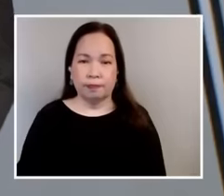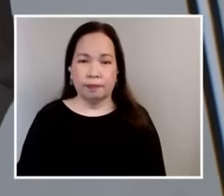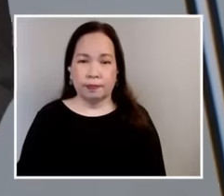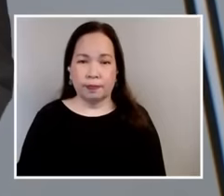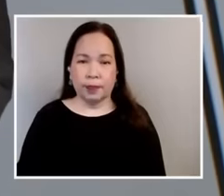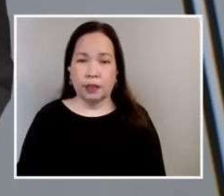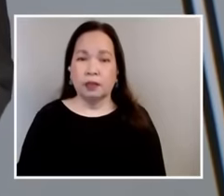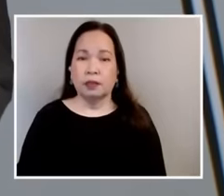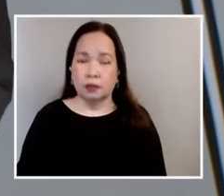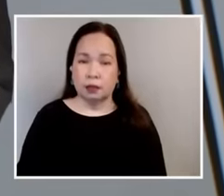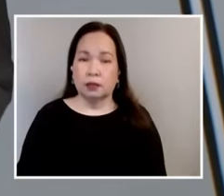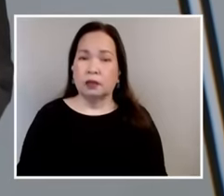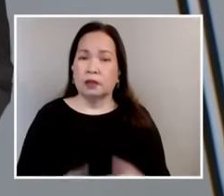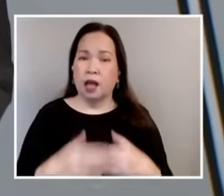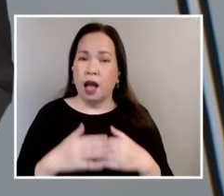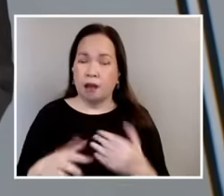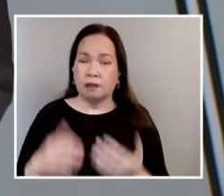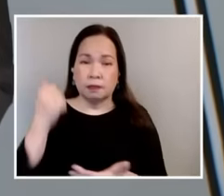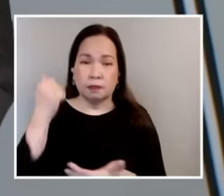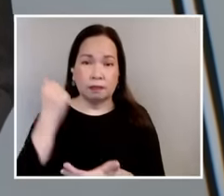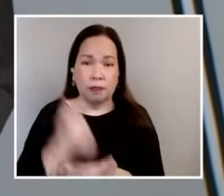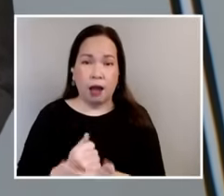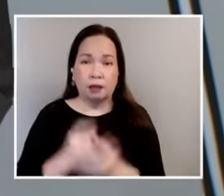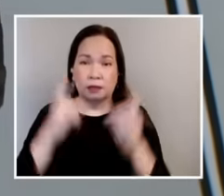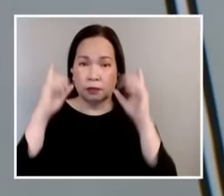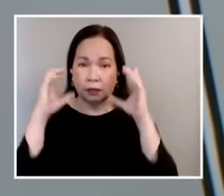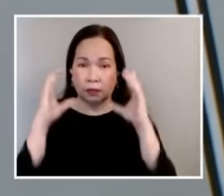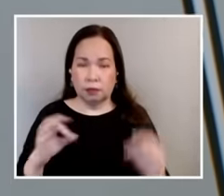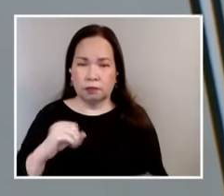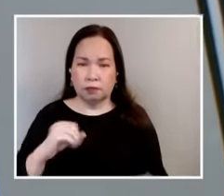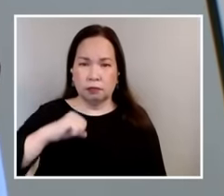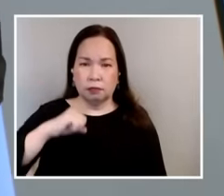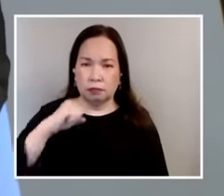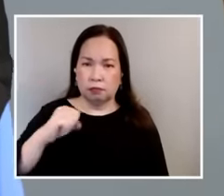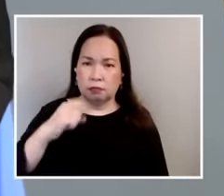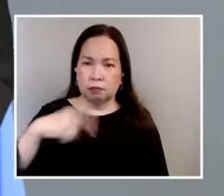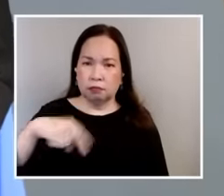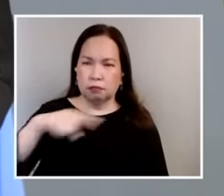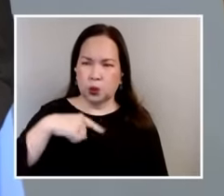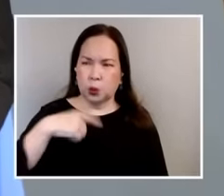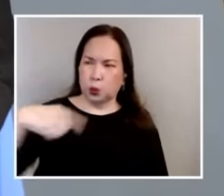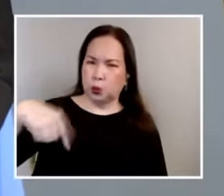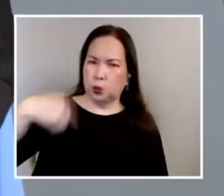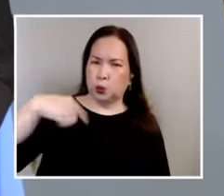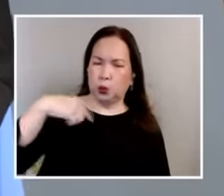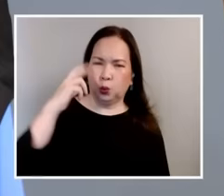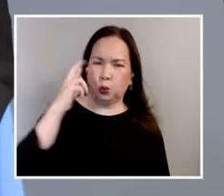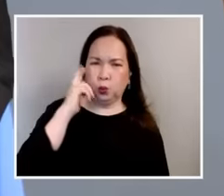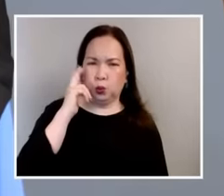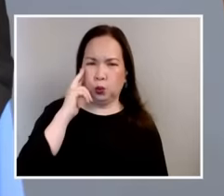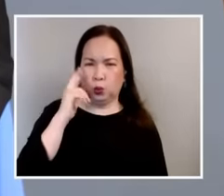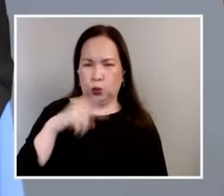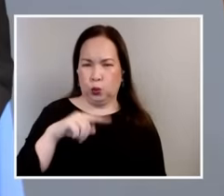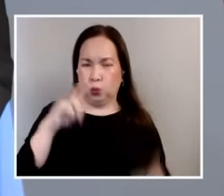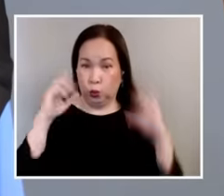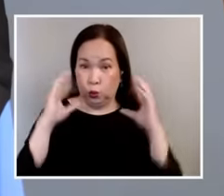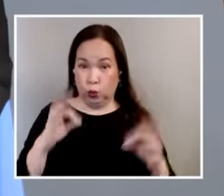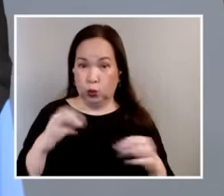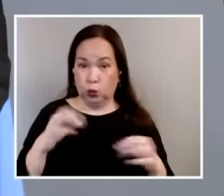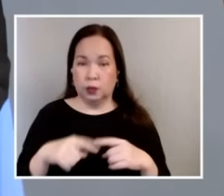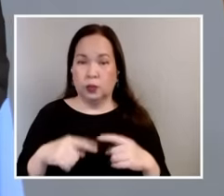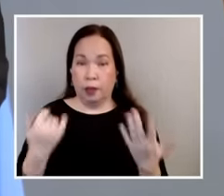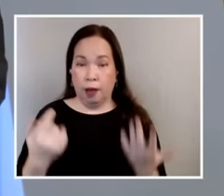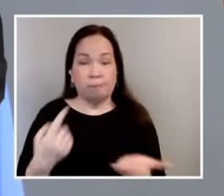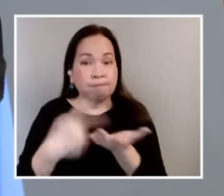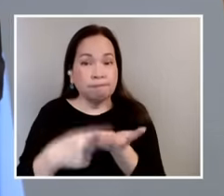Matapos magpasa ng resolusyon para kontrahin ng mga banat ni dating Pangulong Rodrigo Duterte, tinatalakay po naman ngayon ng